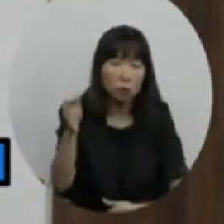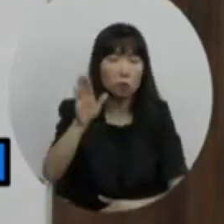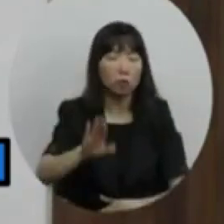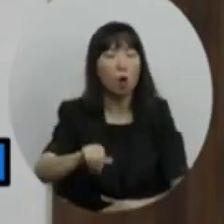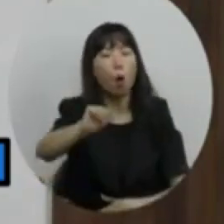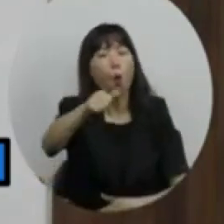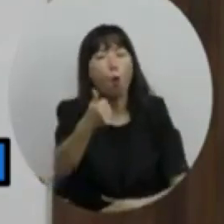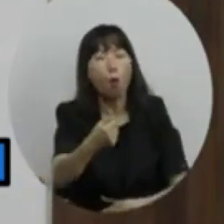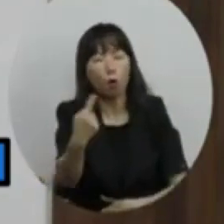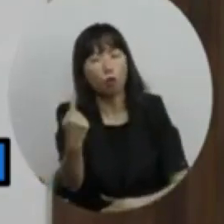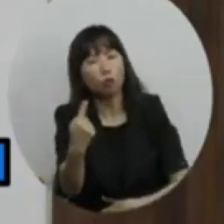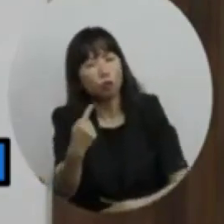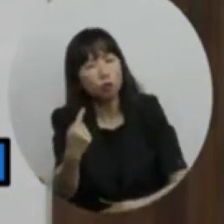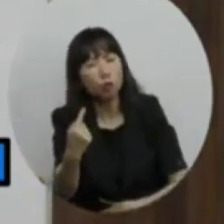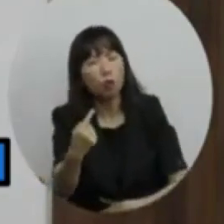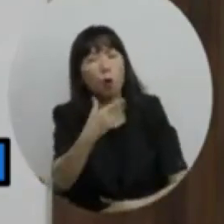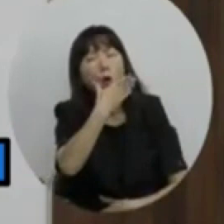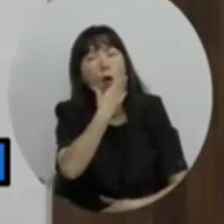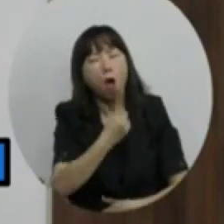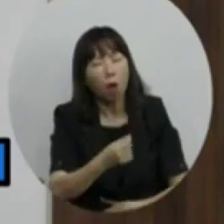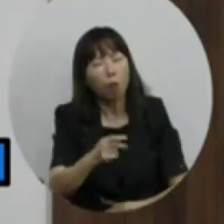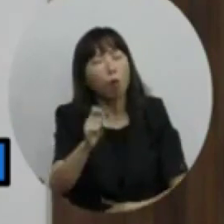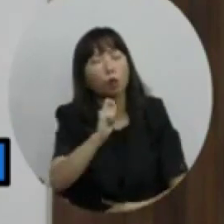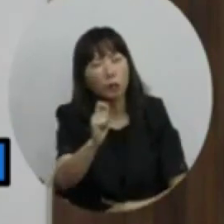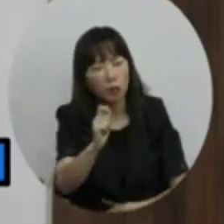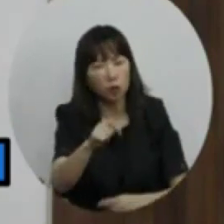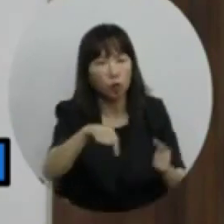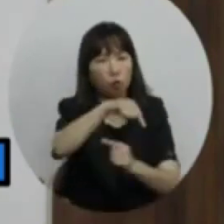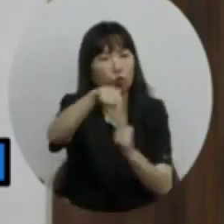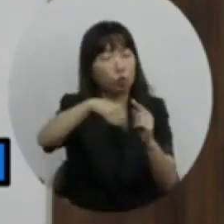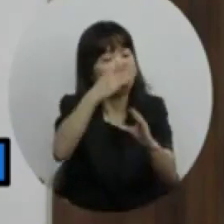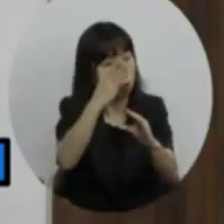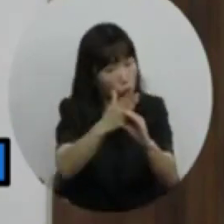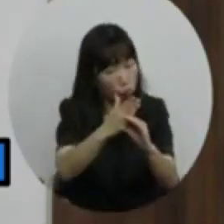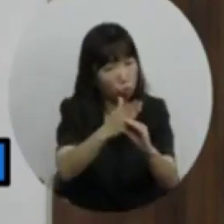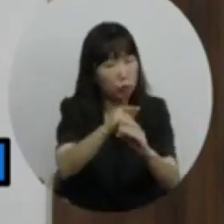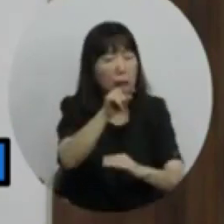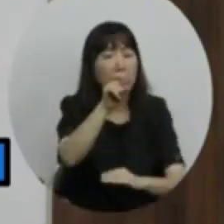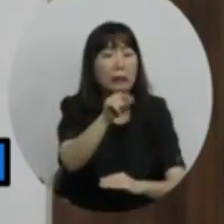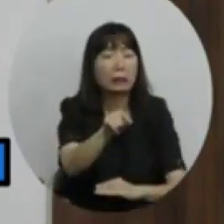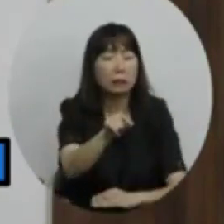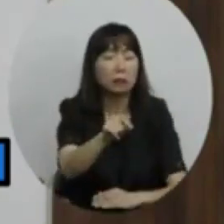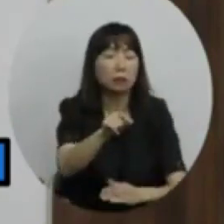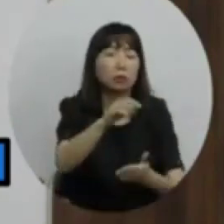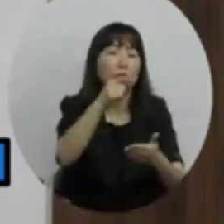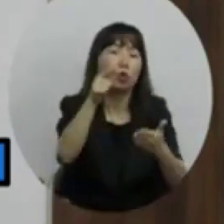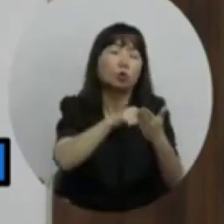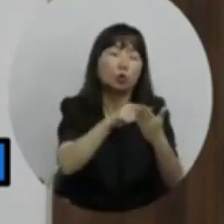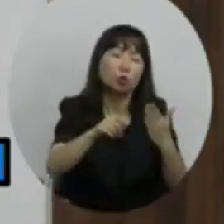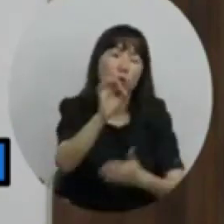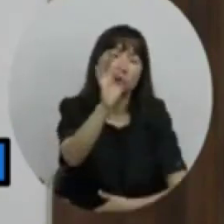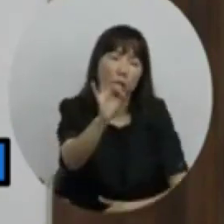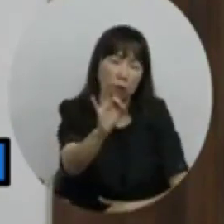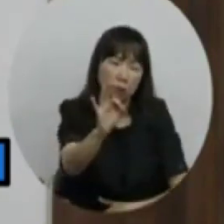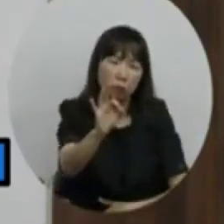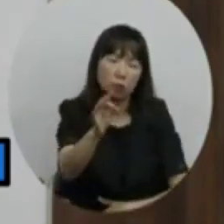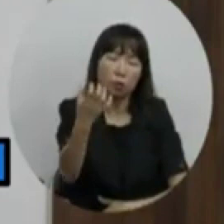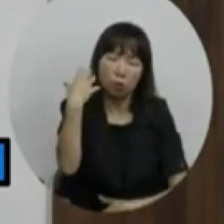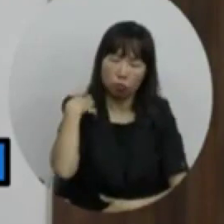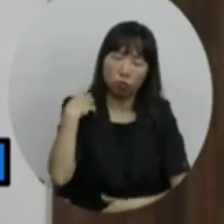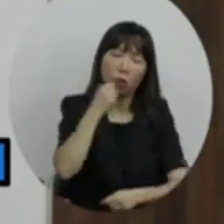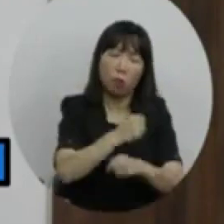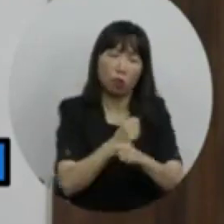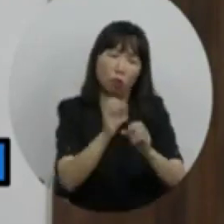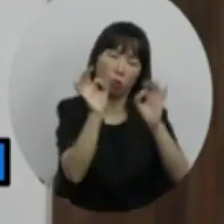500원, 1000원 행복택시, 희망택시 등을 운영하고 있고 그 손실금을 지자체에서 부담하는 등을 볼 때